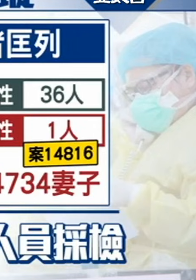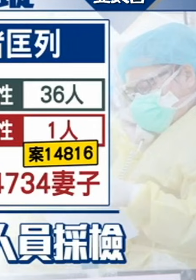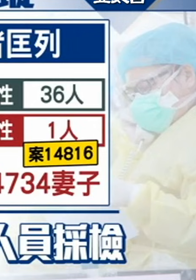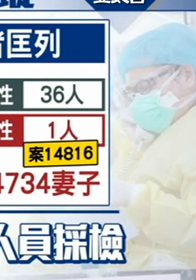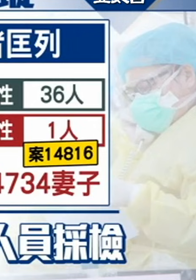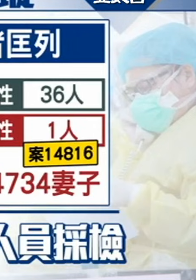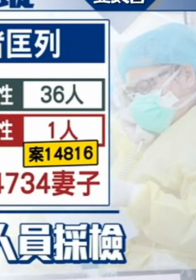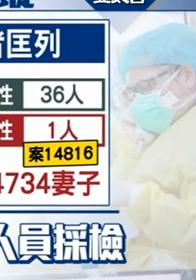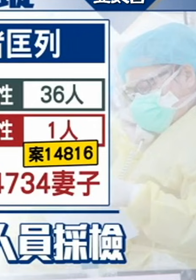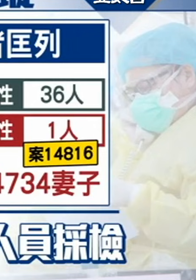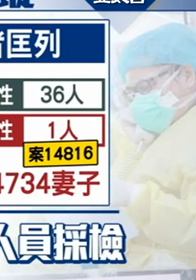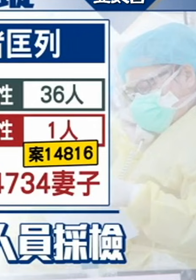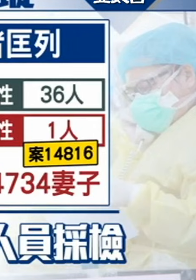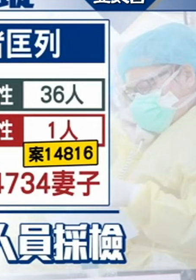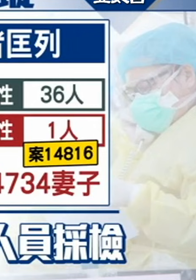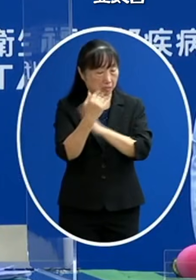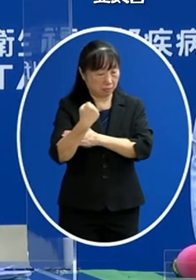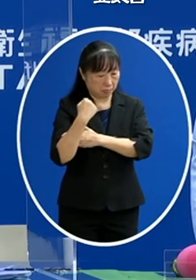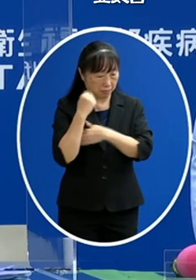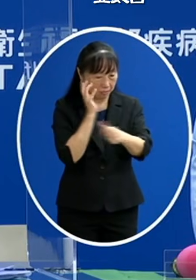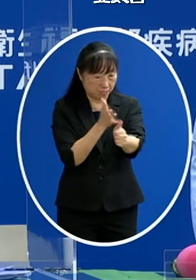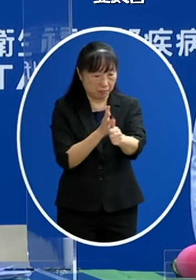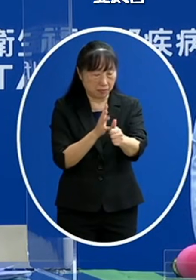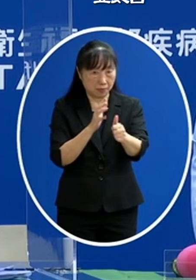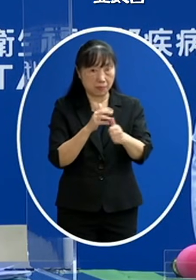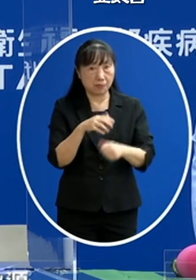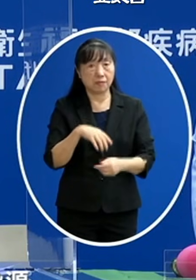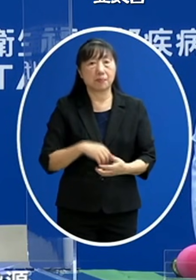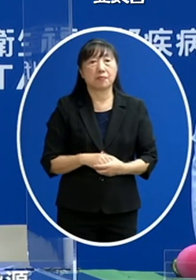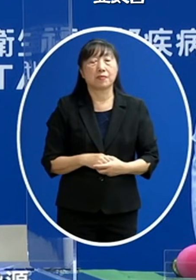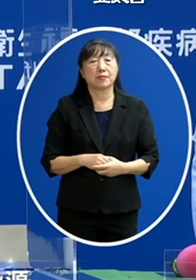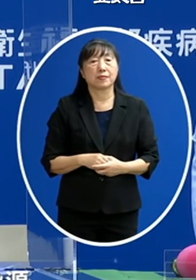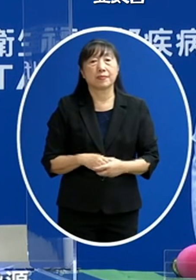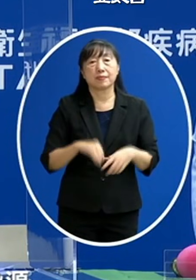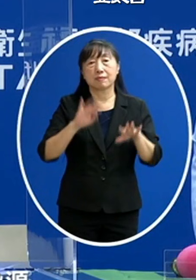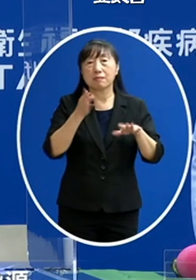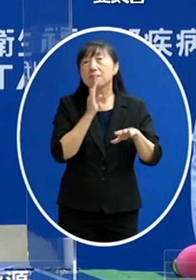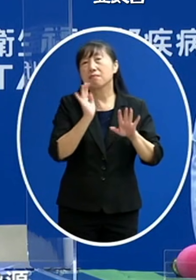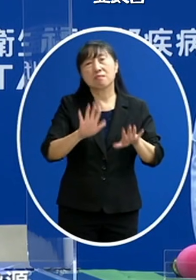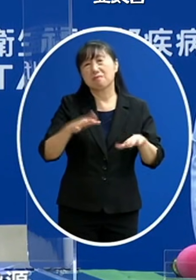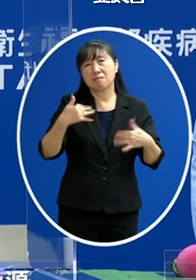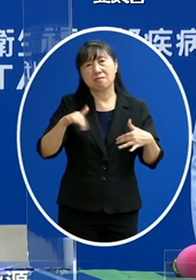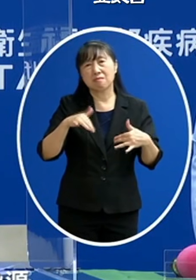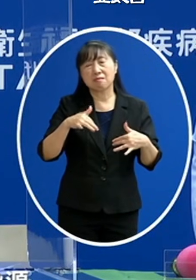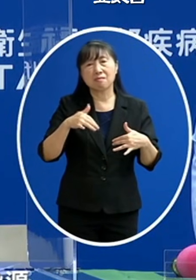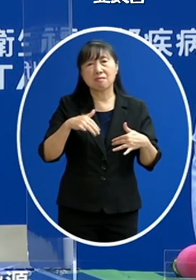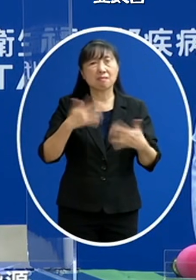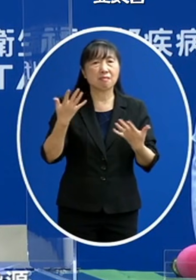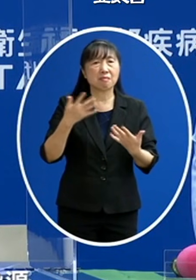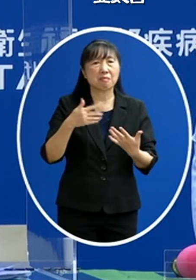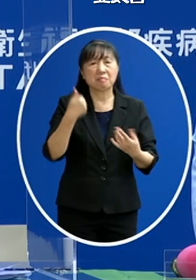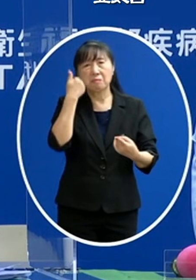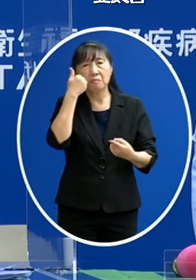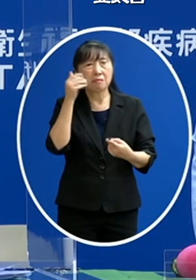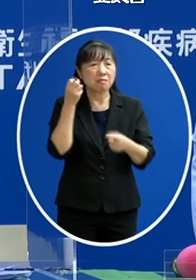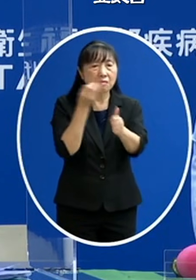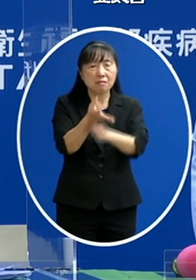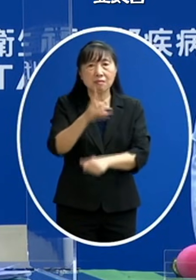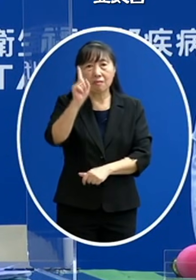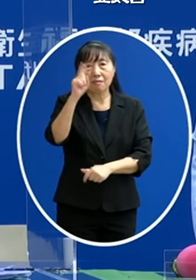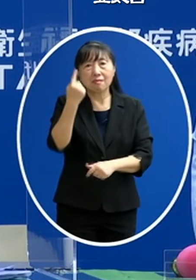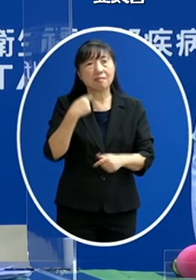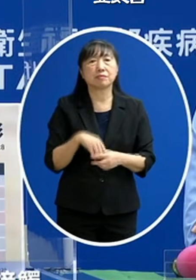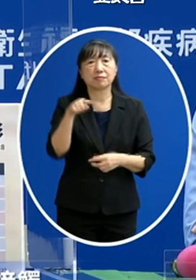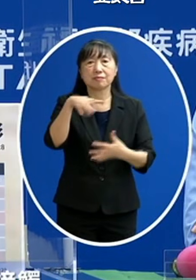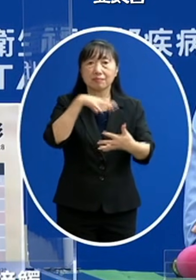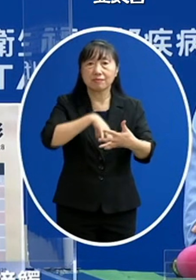疫。派医师人员采检， 但目前来讲，还没有找到这个关联的感染源，但是有一些